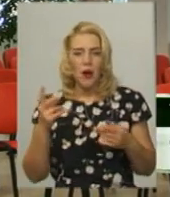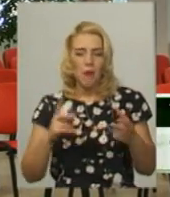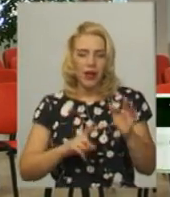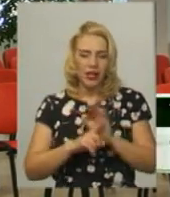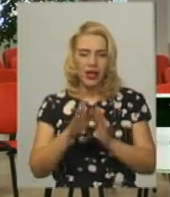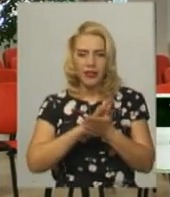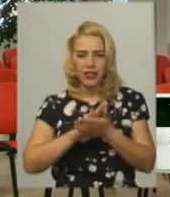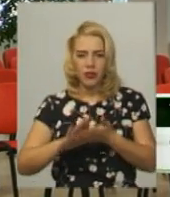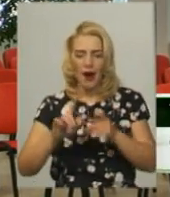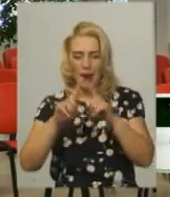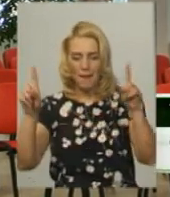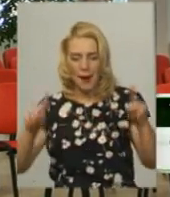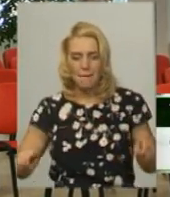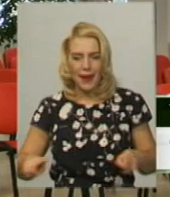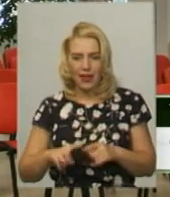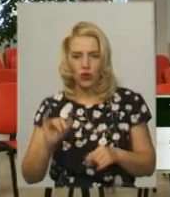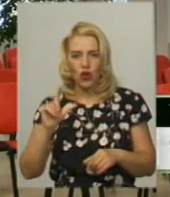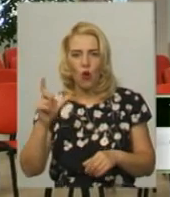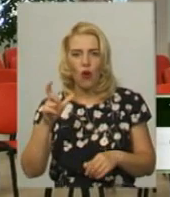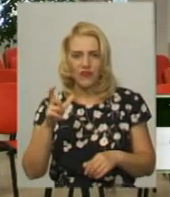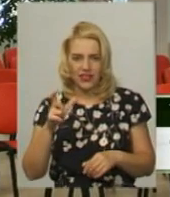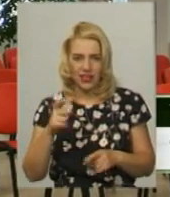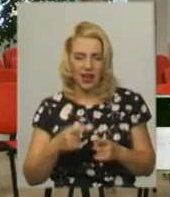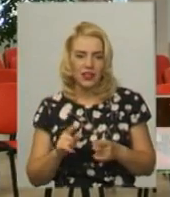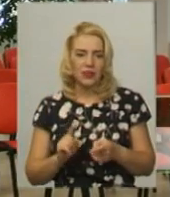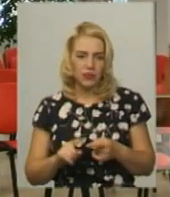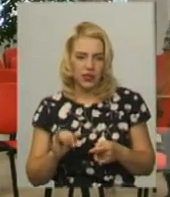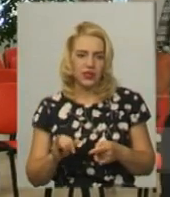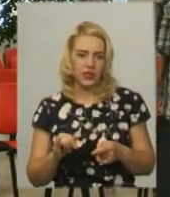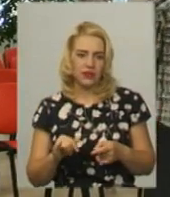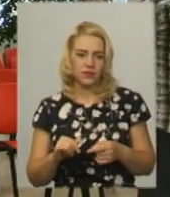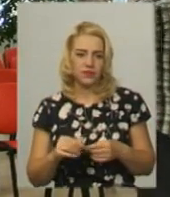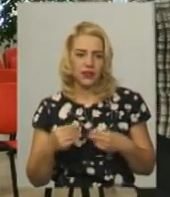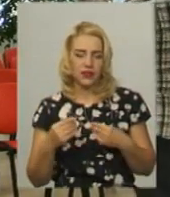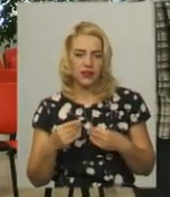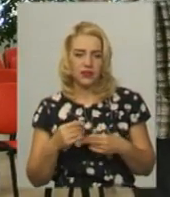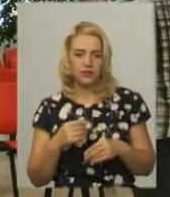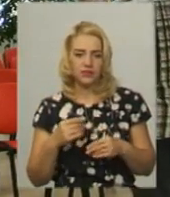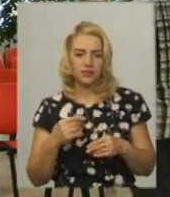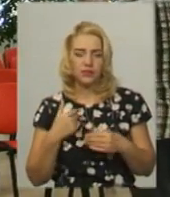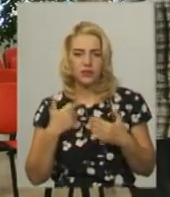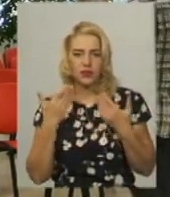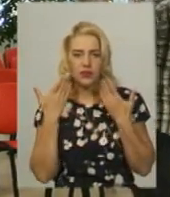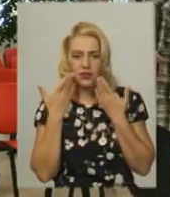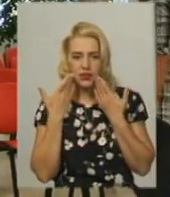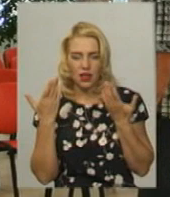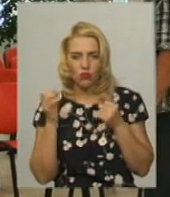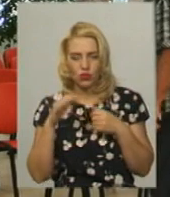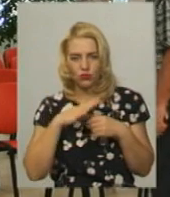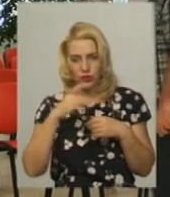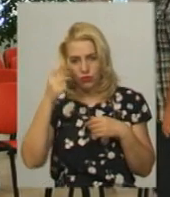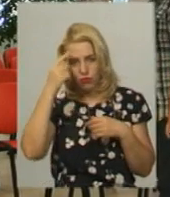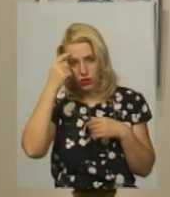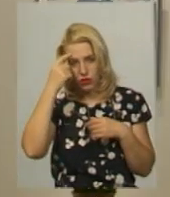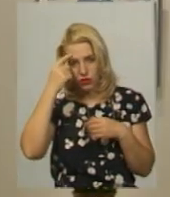чистого аркуша паперу, з олівця. Ні один комп'ютер не дасть цієї можливості. Тому що, я не знаю, можливо, це йде зв'язок,